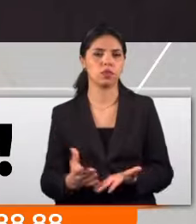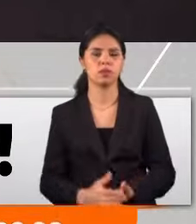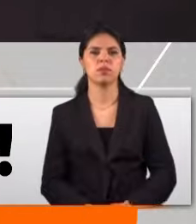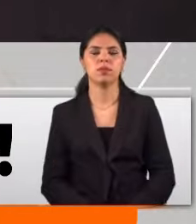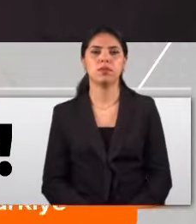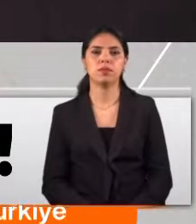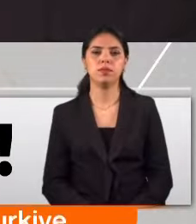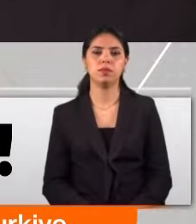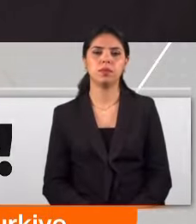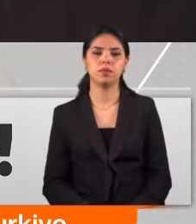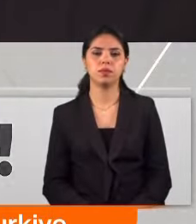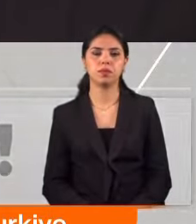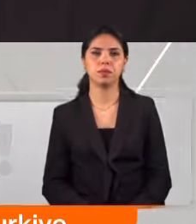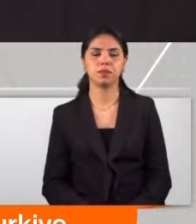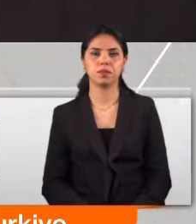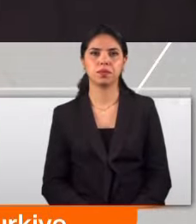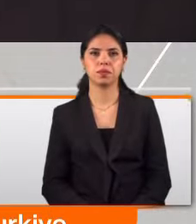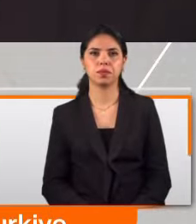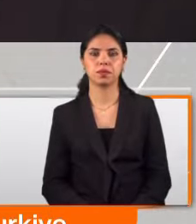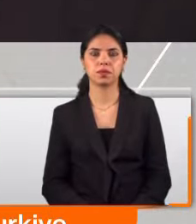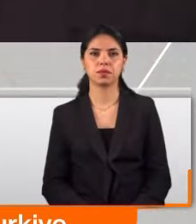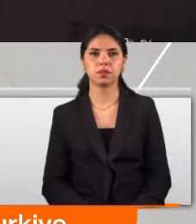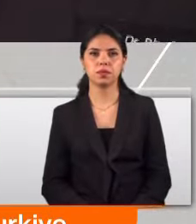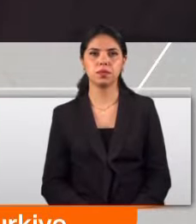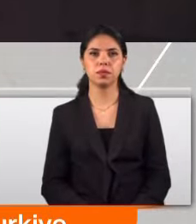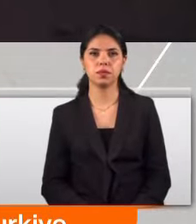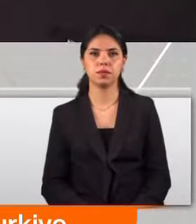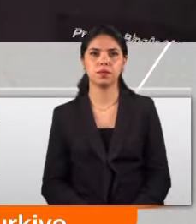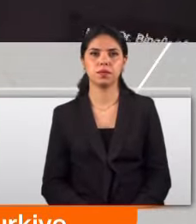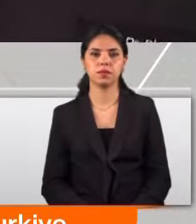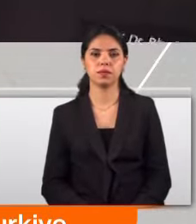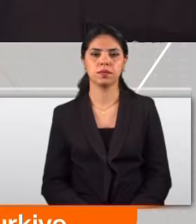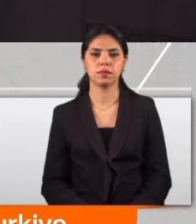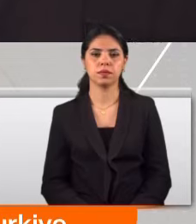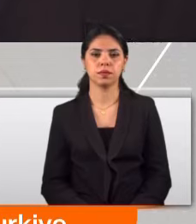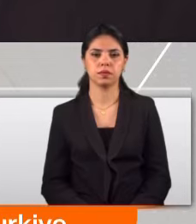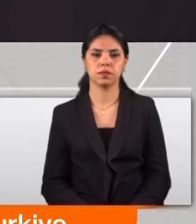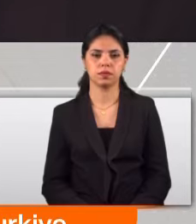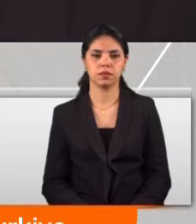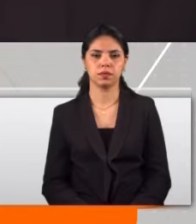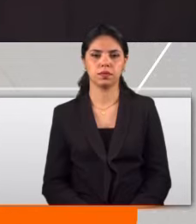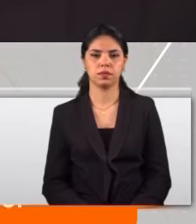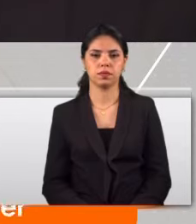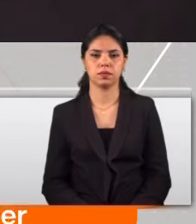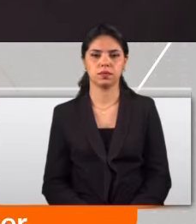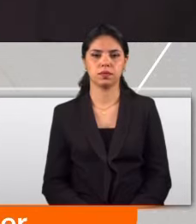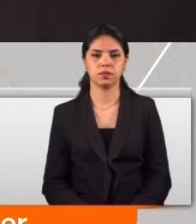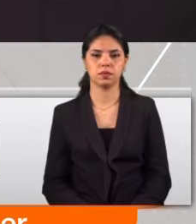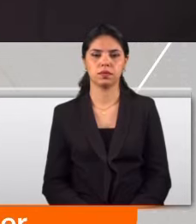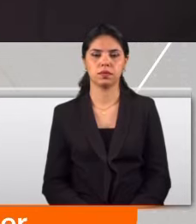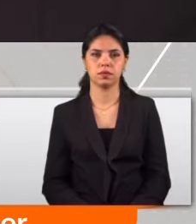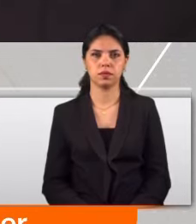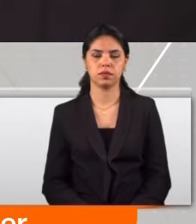genç. Genellikle de geçen bir ay, iki ay içerisinde bir viral enfeksiyon geçirdiğini öğreniyoruz. Ateşli bir hastalık geçirdiğini öğreniyoruz. Bu